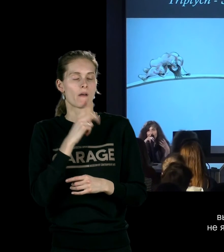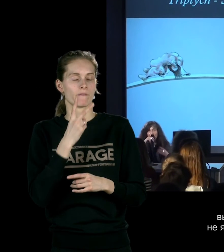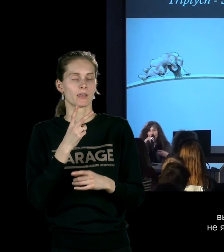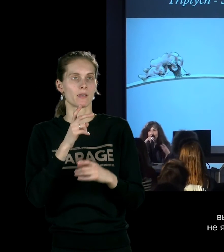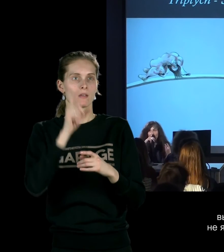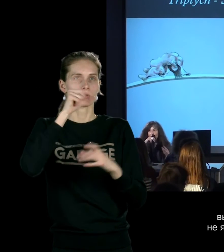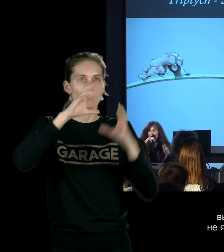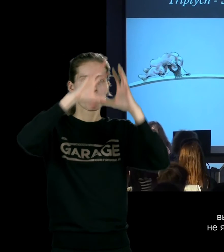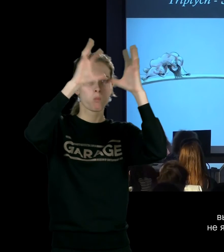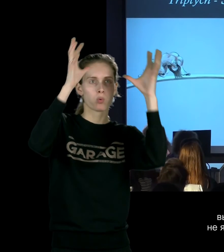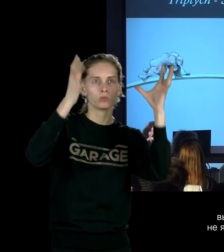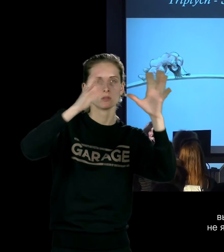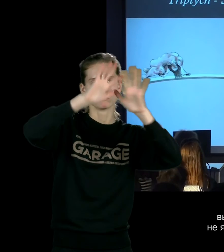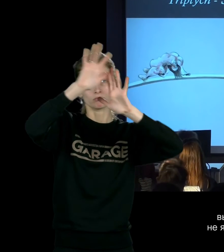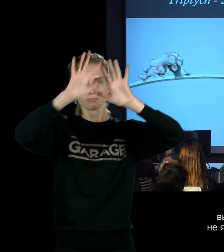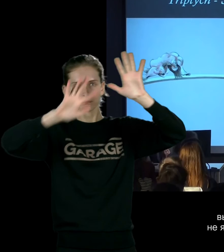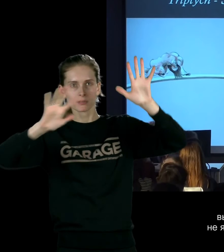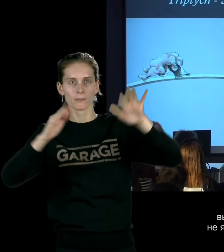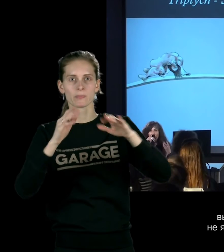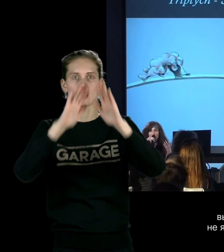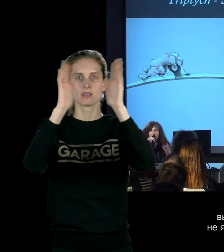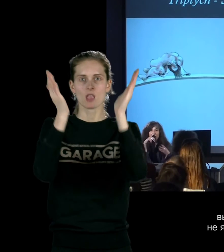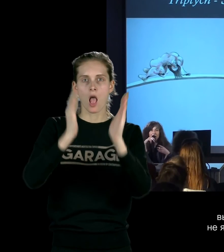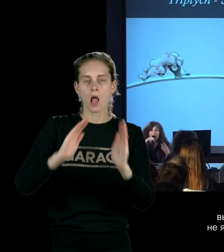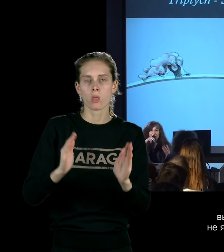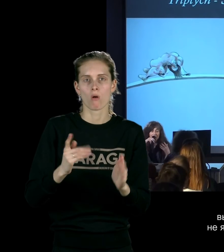ней растекаются, ни одно из тел не является автономным,